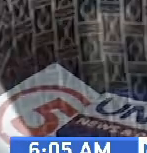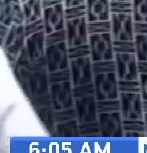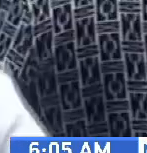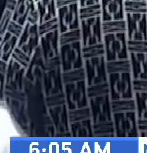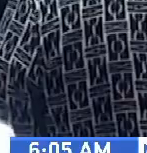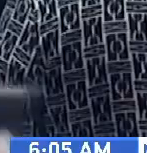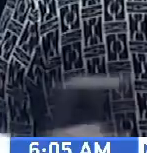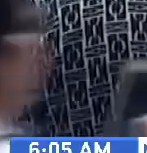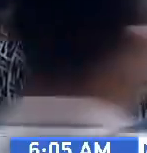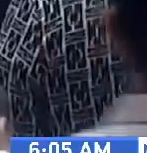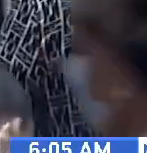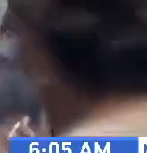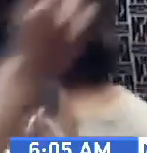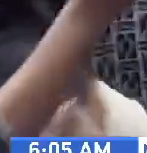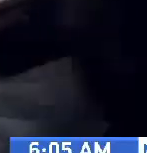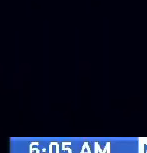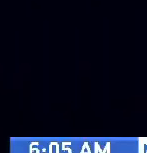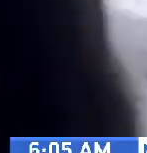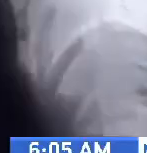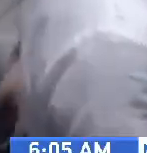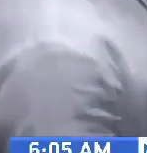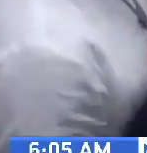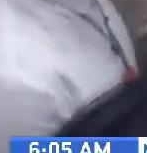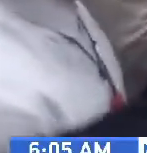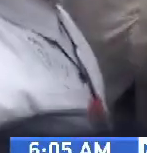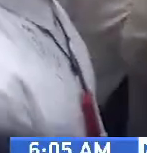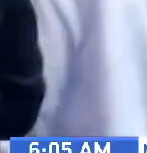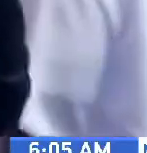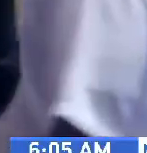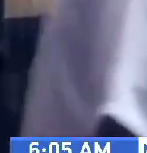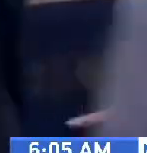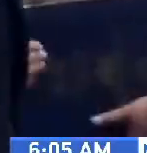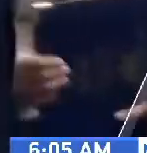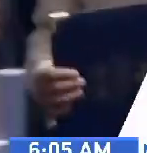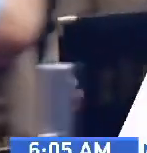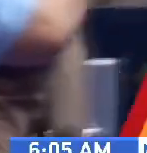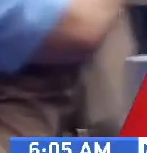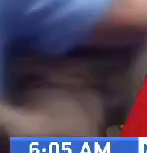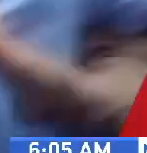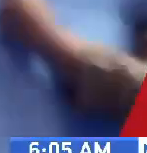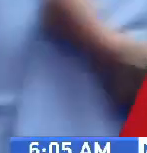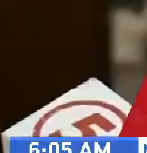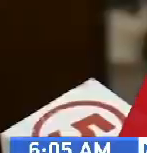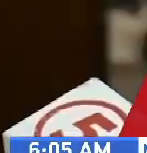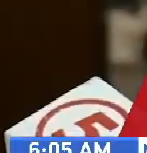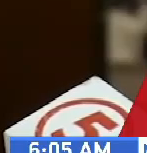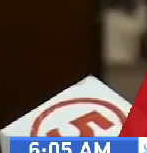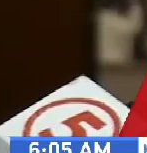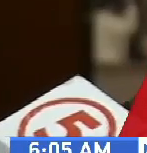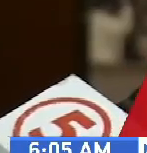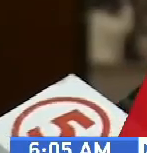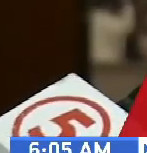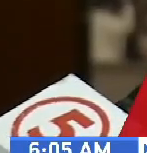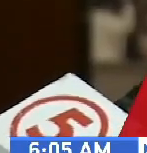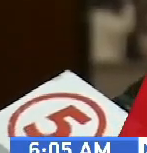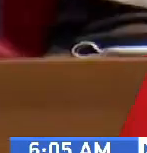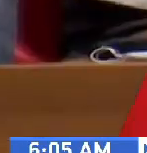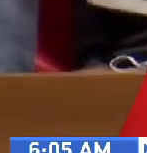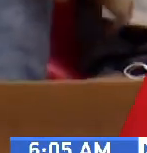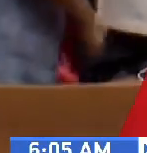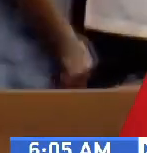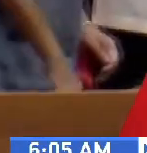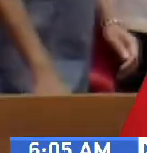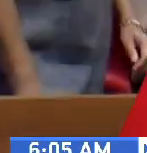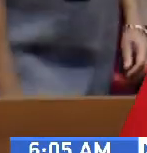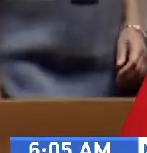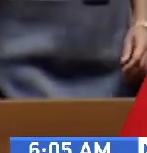sana. Hindi pa raw napapag-usapan ang selebrasyon ng pamilya dahil nakatutok sila sa pasasalamat. Nanay ko sobrang excited.